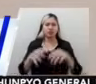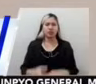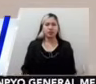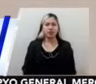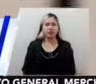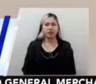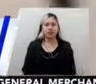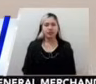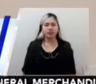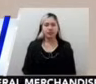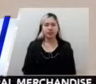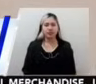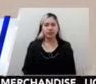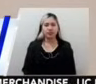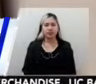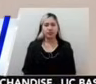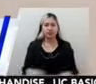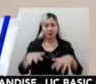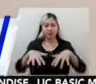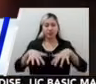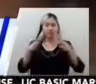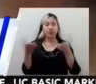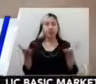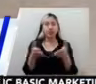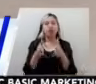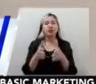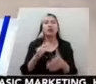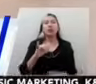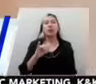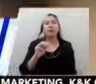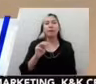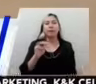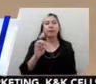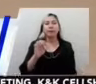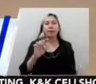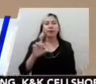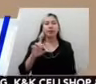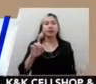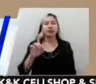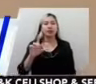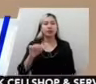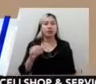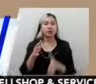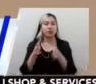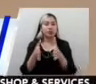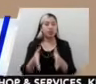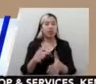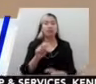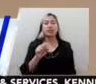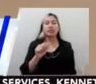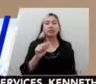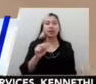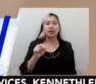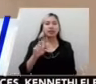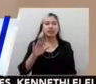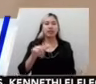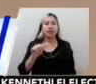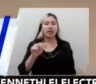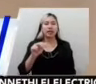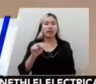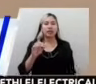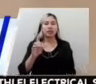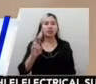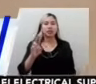lumubog, ang kahabaan ng Imelda Avenue sa Barangay San Andres, kung saan naroon ang magkakatabing subdivision. Napakarami po